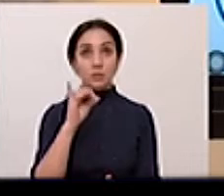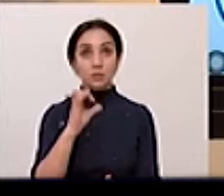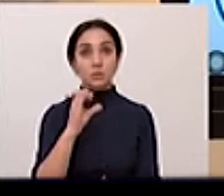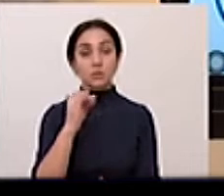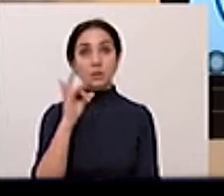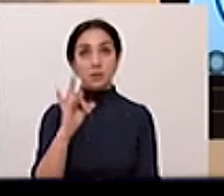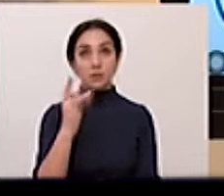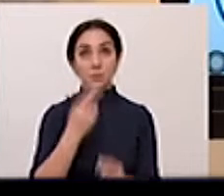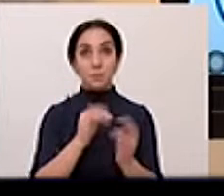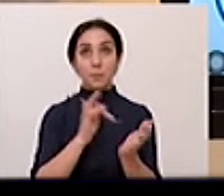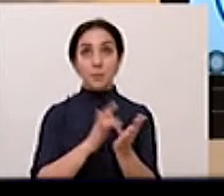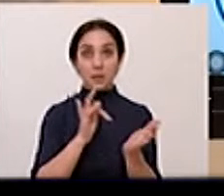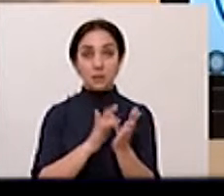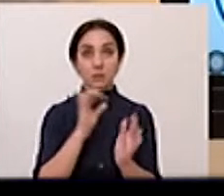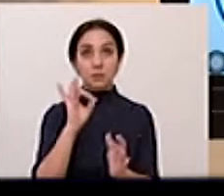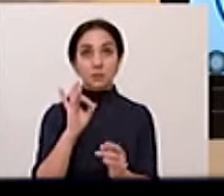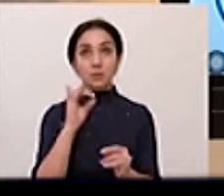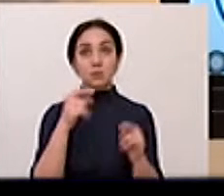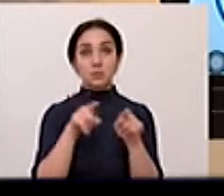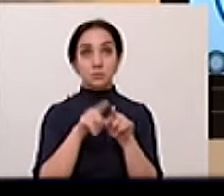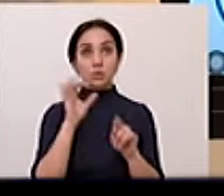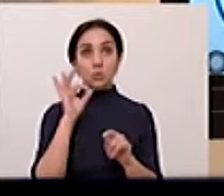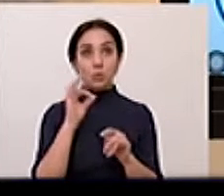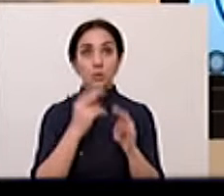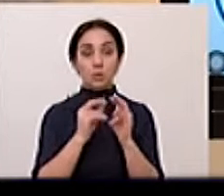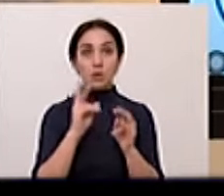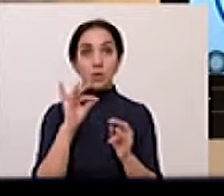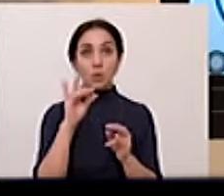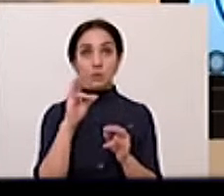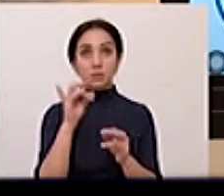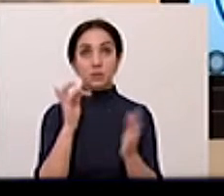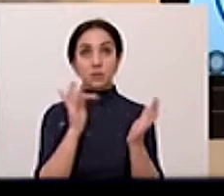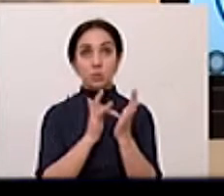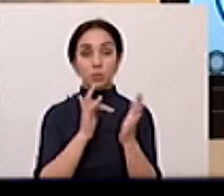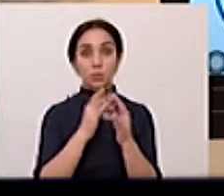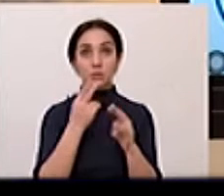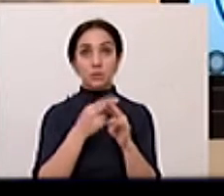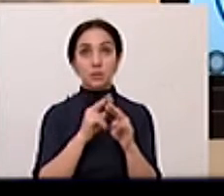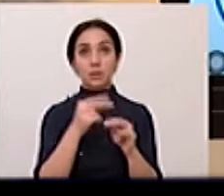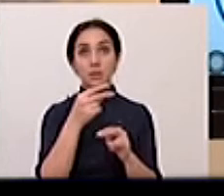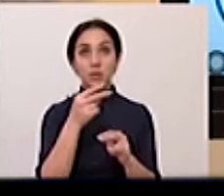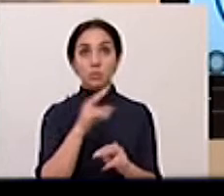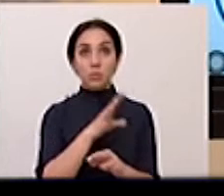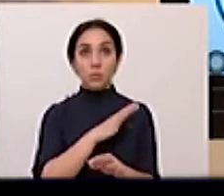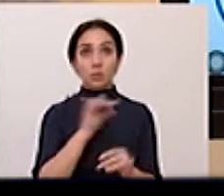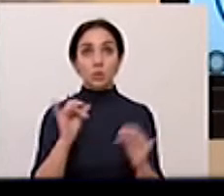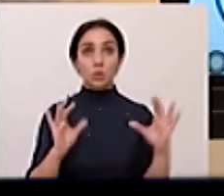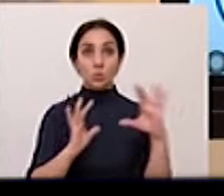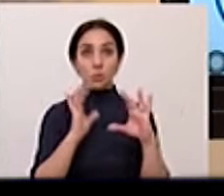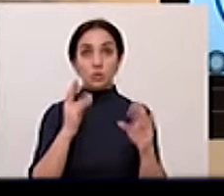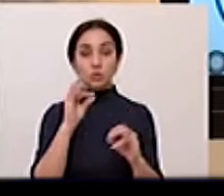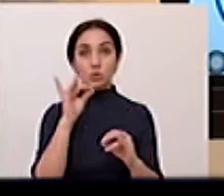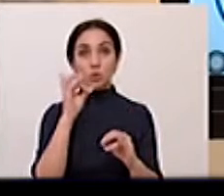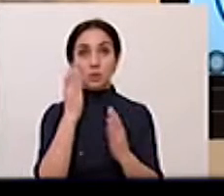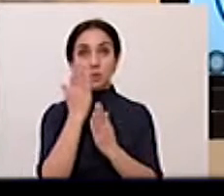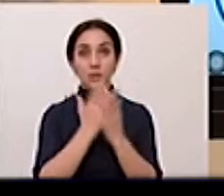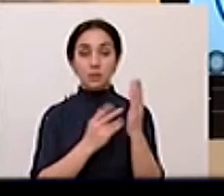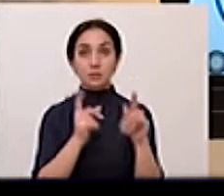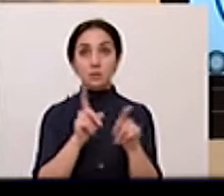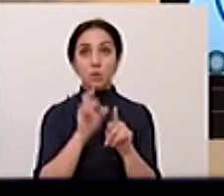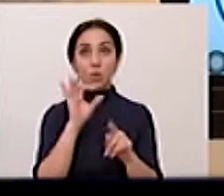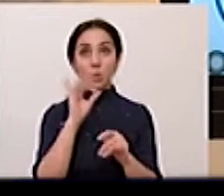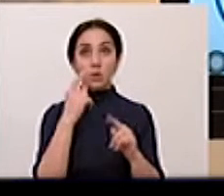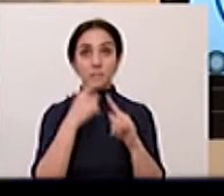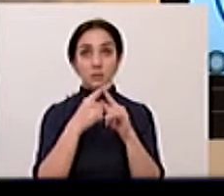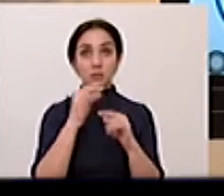r, markazi r hamda 0 koordinatali nuqtaga teng bo'lgan doiraning chorak qismini